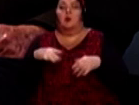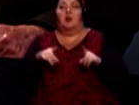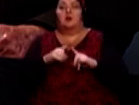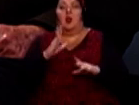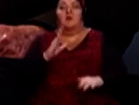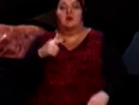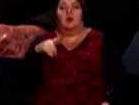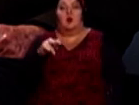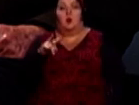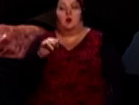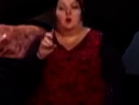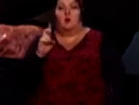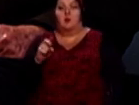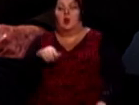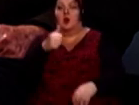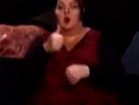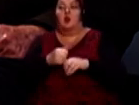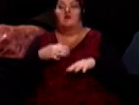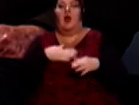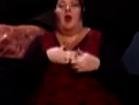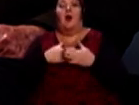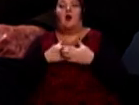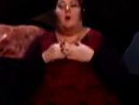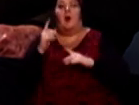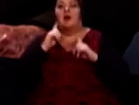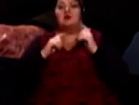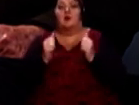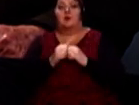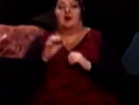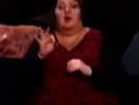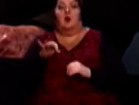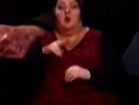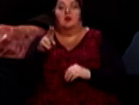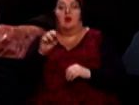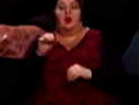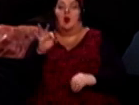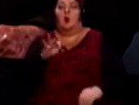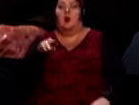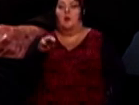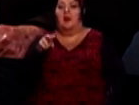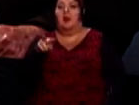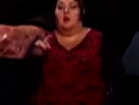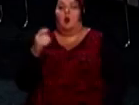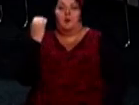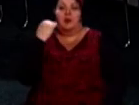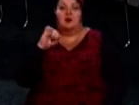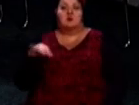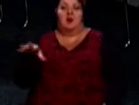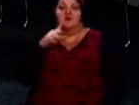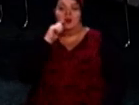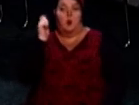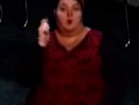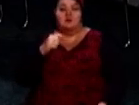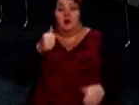Володимир Голуб, голова громадської ради при Полтавській обласній державній адміністрації, та Ольга Петлюх, переможниця всеукраїнського конкурсу